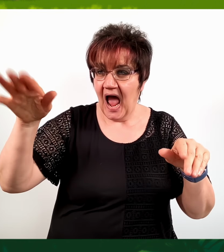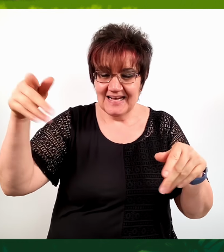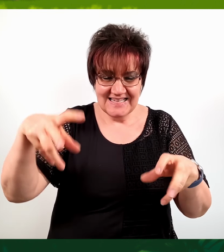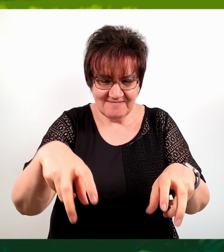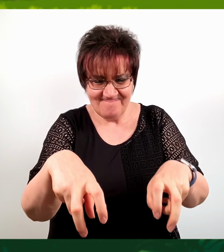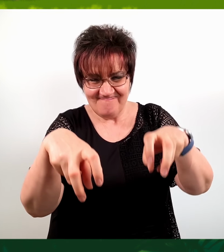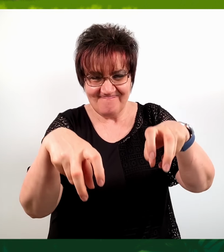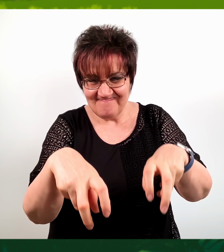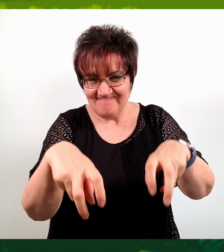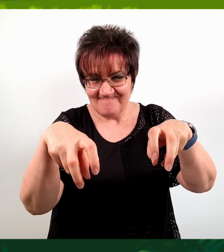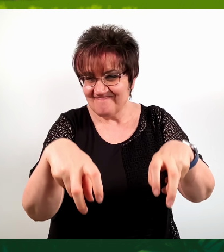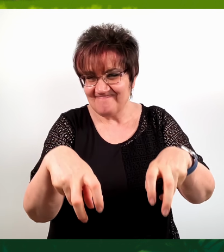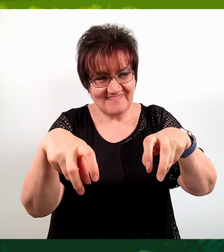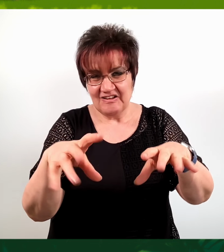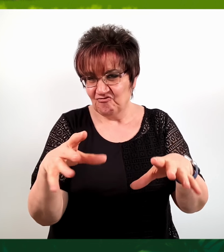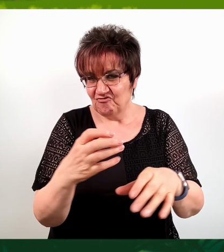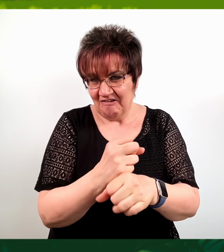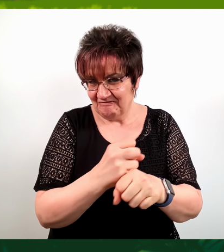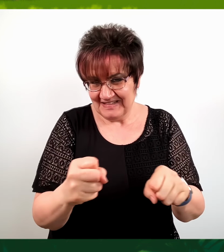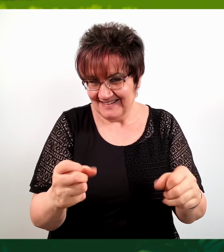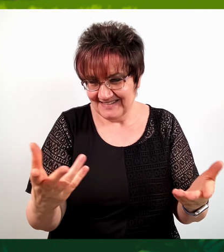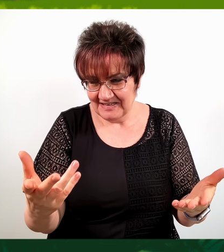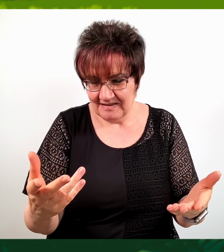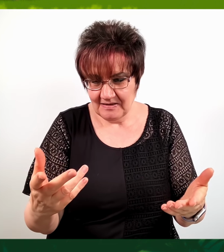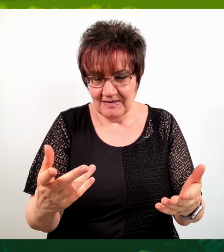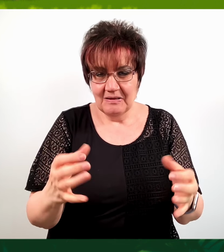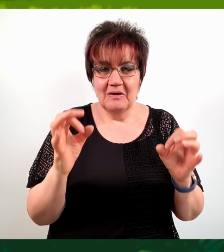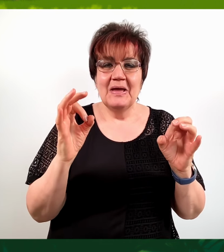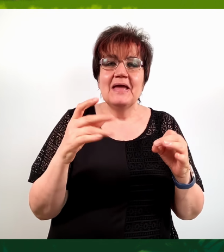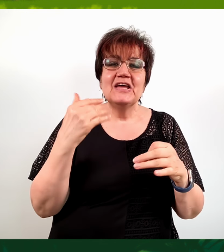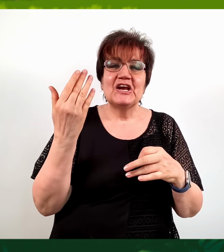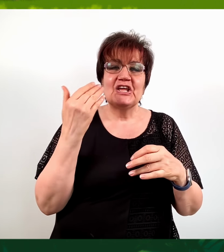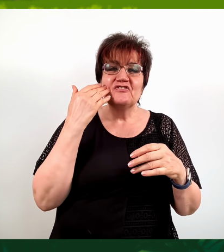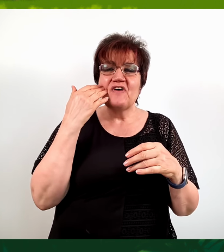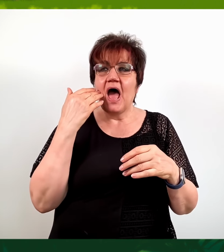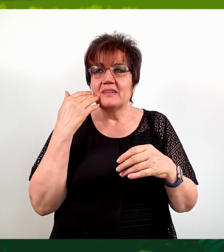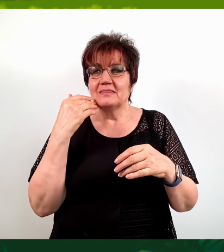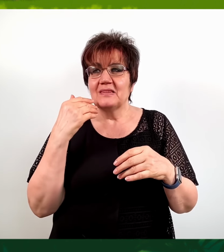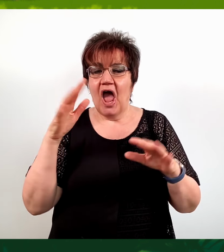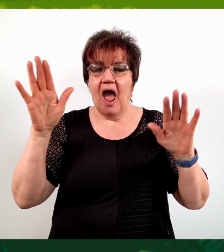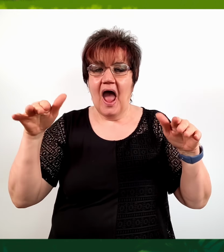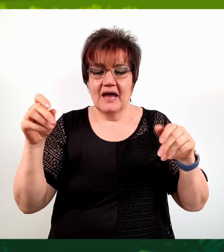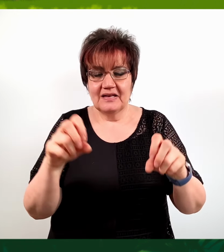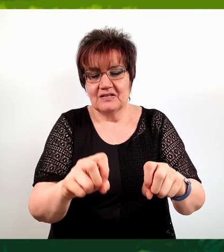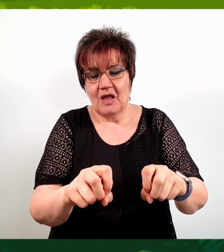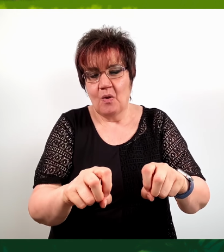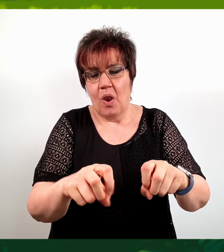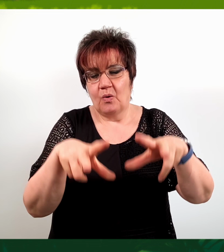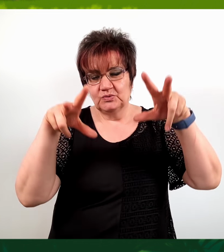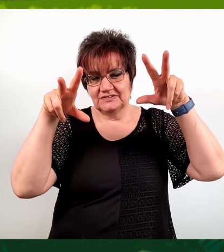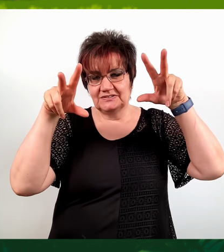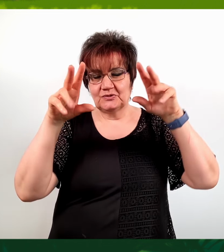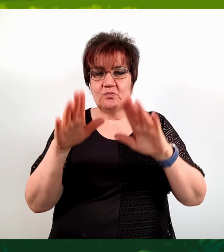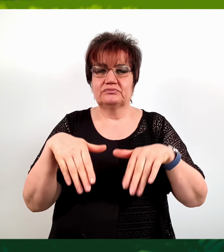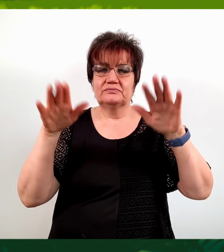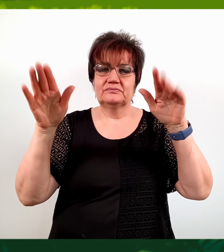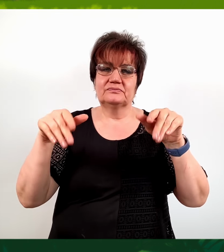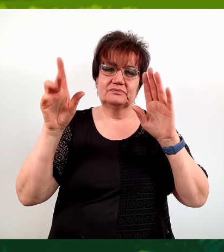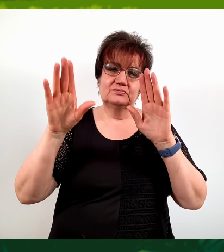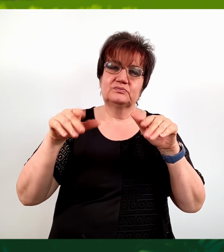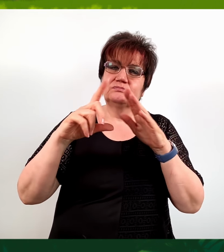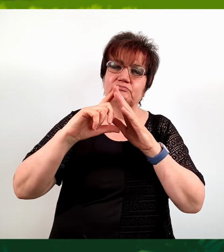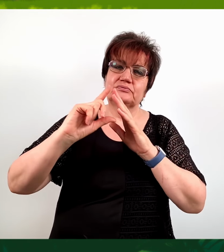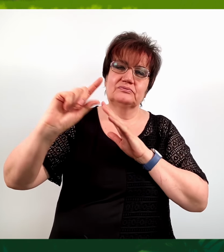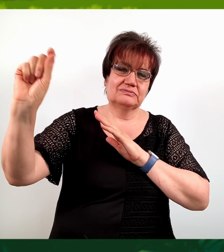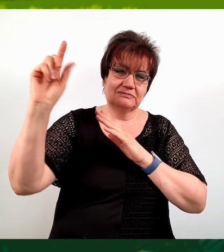konnte der Adler mit seiner Beute nicht wegfliegen. Irgendwann ließ der Adler seine Krallen von dem Zwerg los und flog